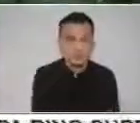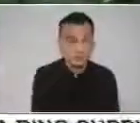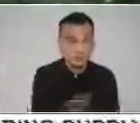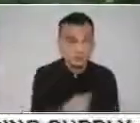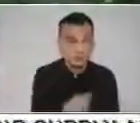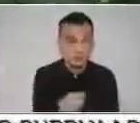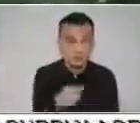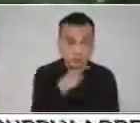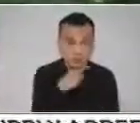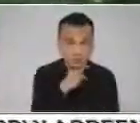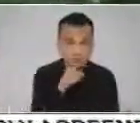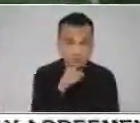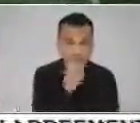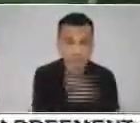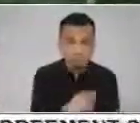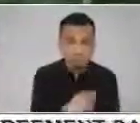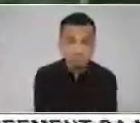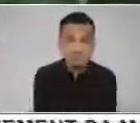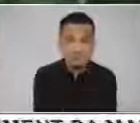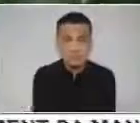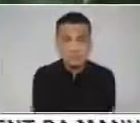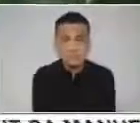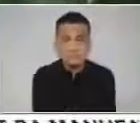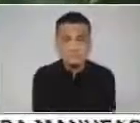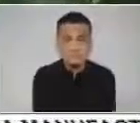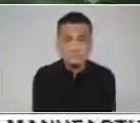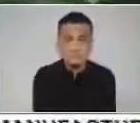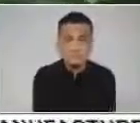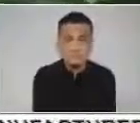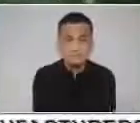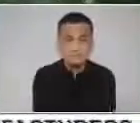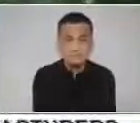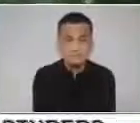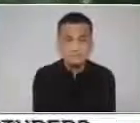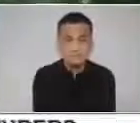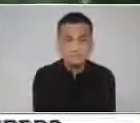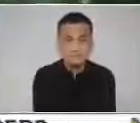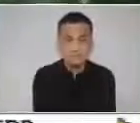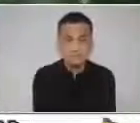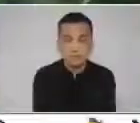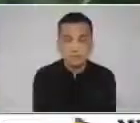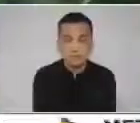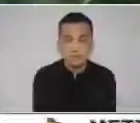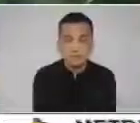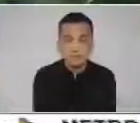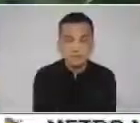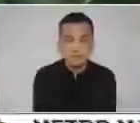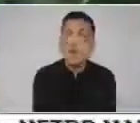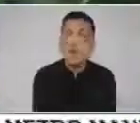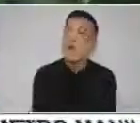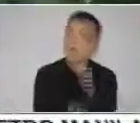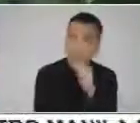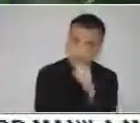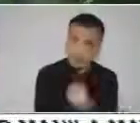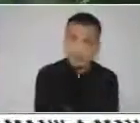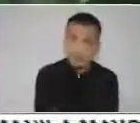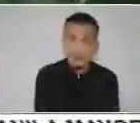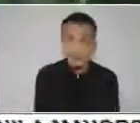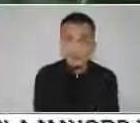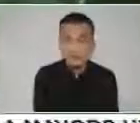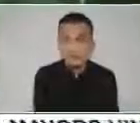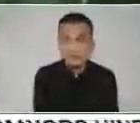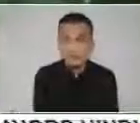230 pesos lang mabibili ng ating mga retailer. Ibig sabihin, nasa 40 pesos yung tubo nila since